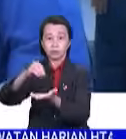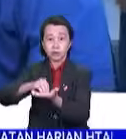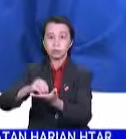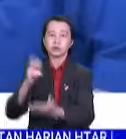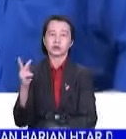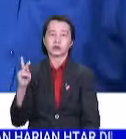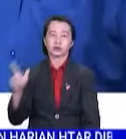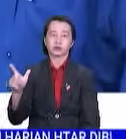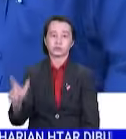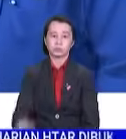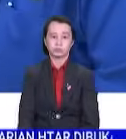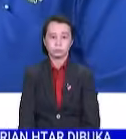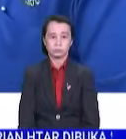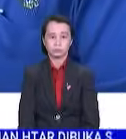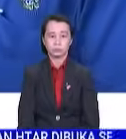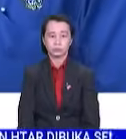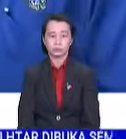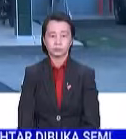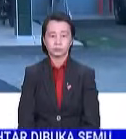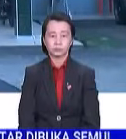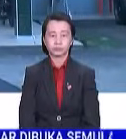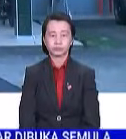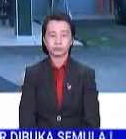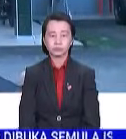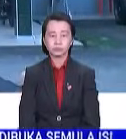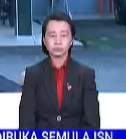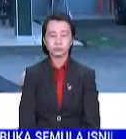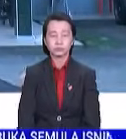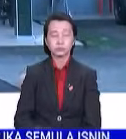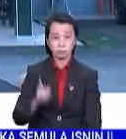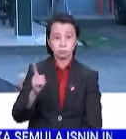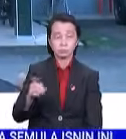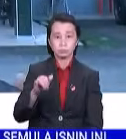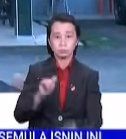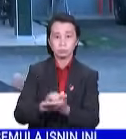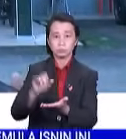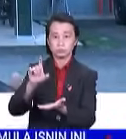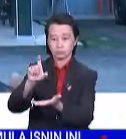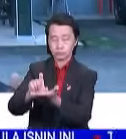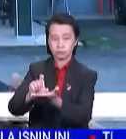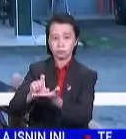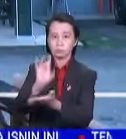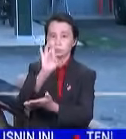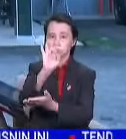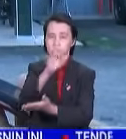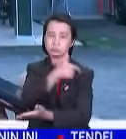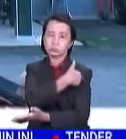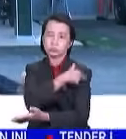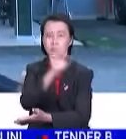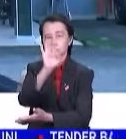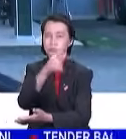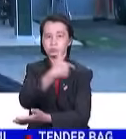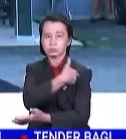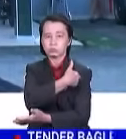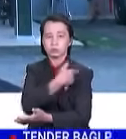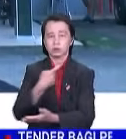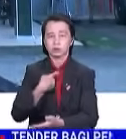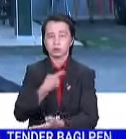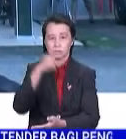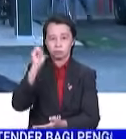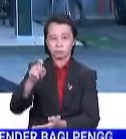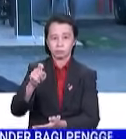hai hai Hai hakkensha Inul bukan satu bensin single-dose yang kita perlu